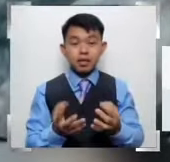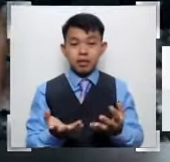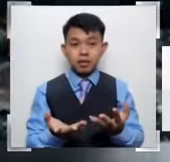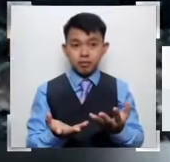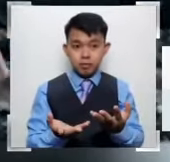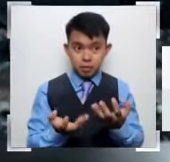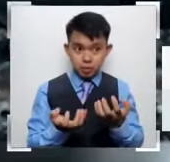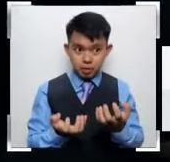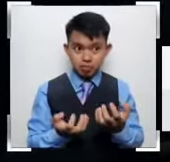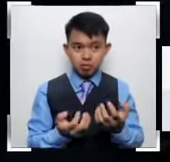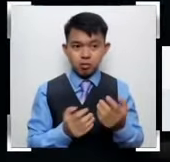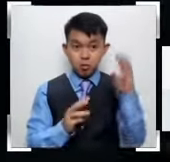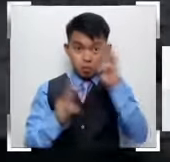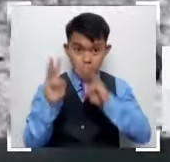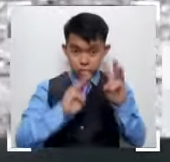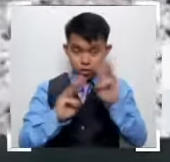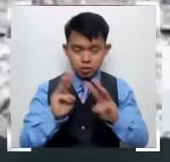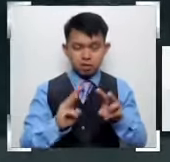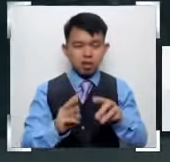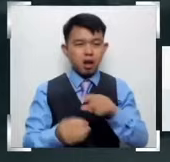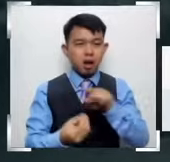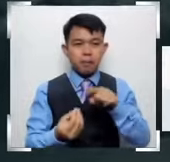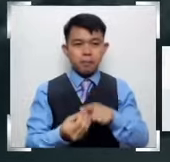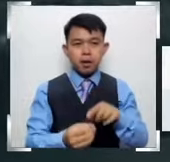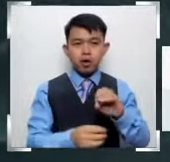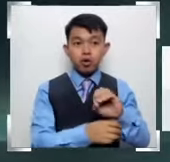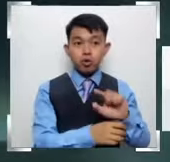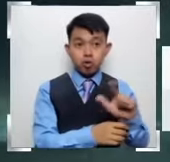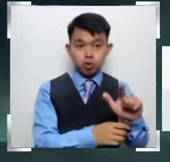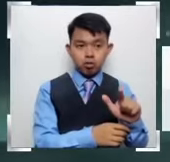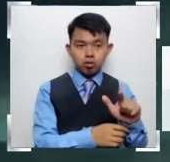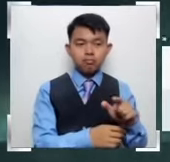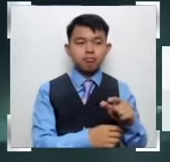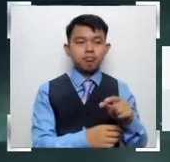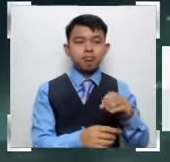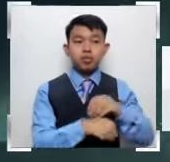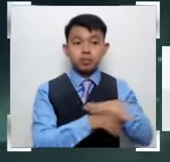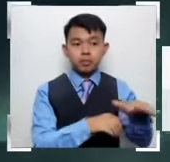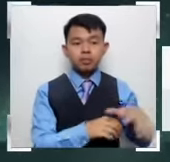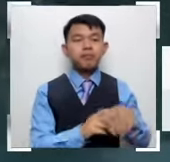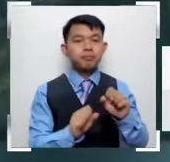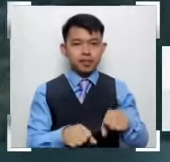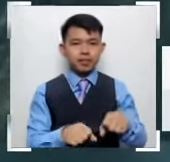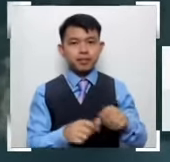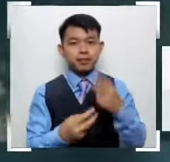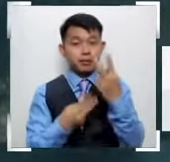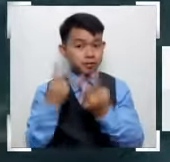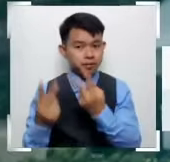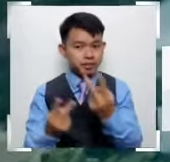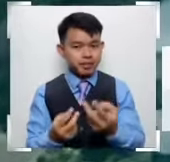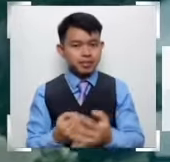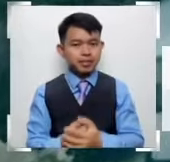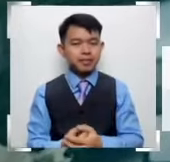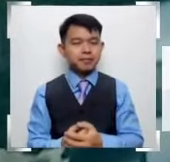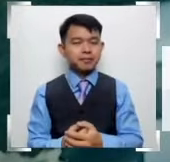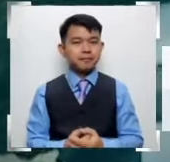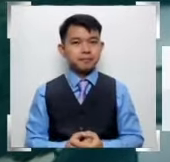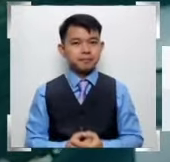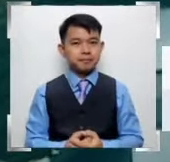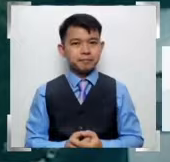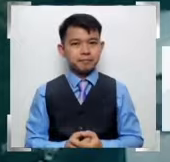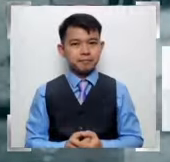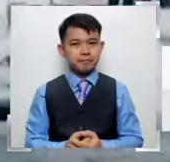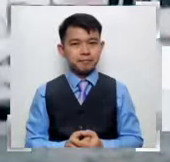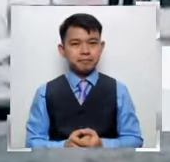ilang bahagi ng Oriental Mindoro. Mega tampisaw din ang alok sa Walang Langit Falls sa bayan ng Gloria. At kung hindi hilig